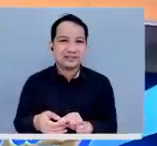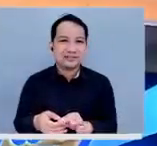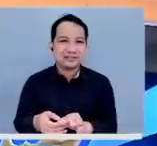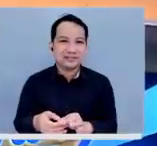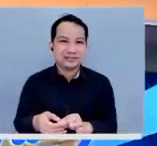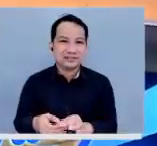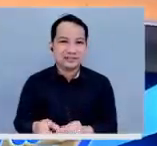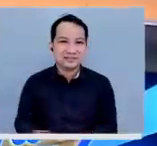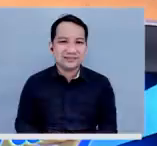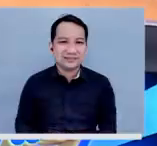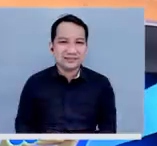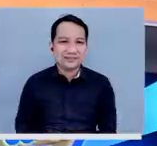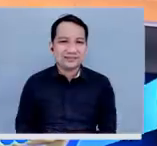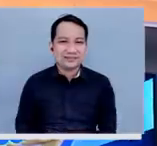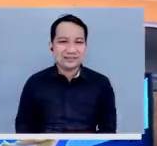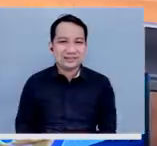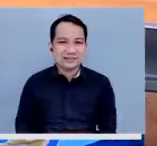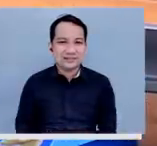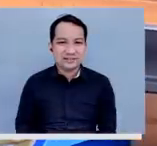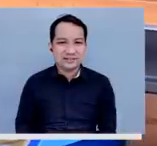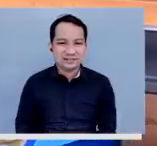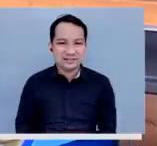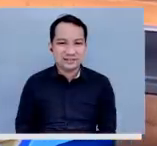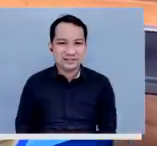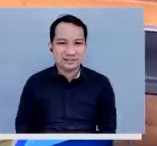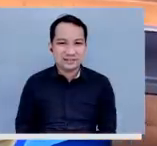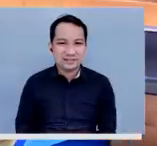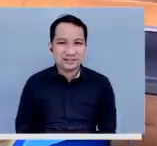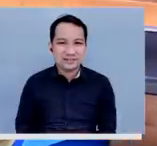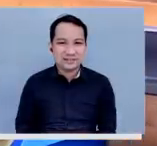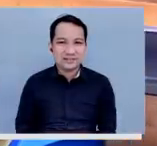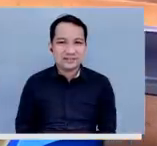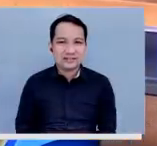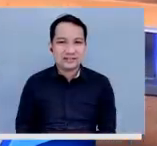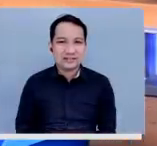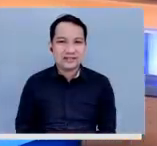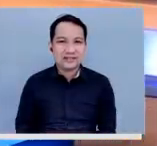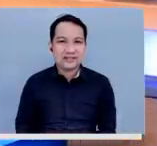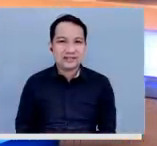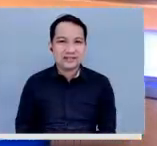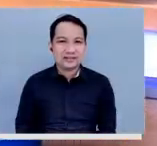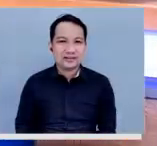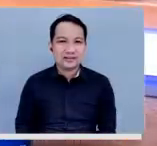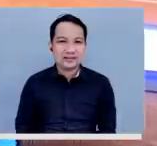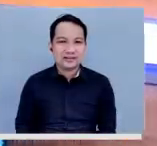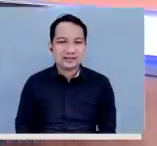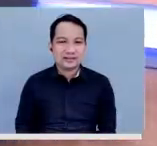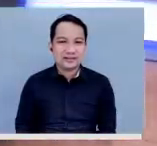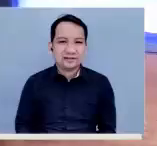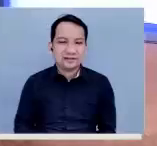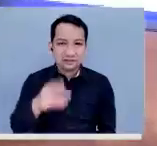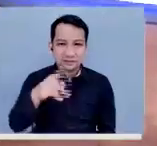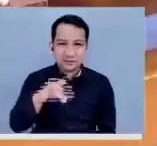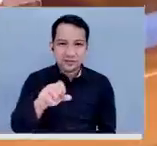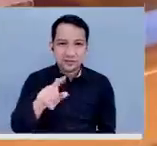Ayun naman pala. And then, ito. May chopsticks din. Okay, next. Ito po is Piatos roll.